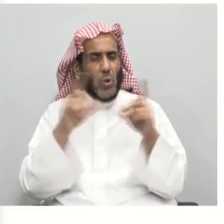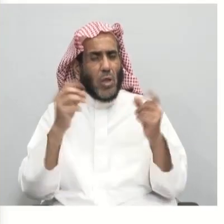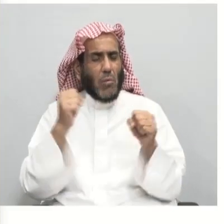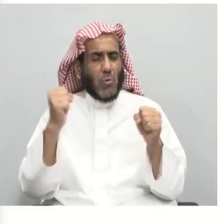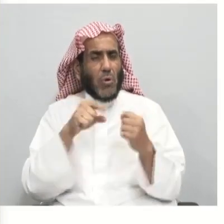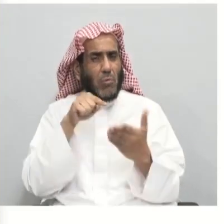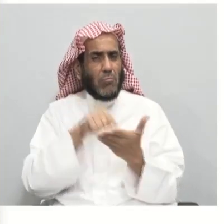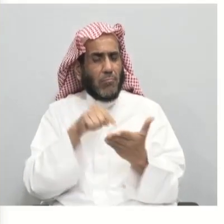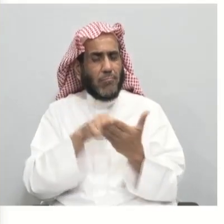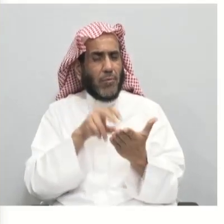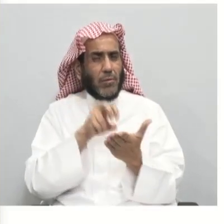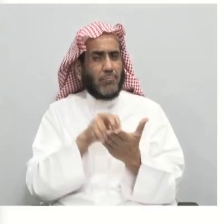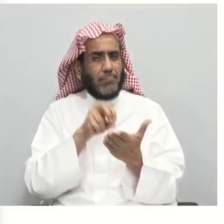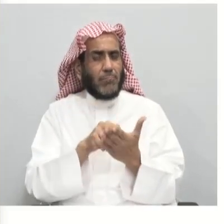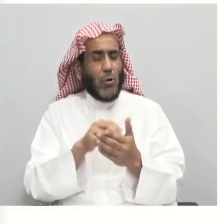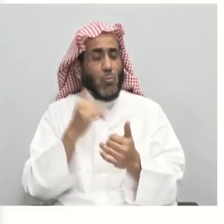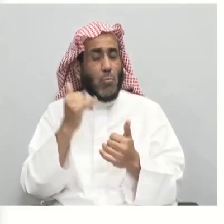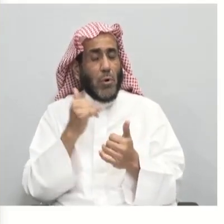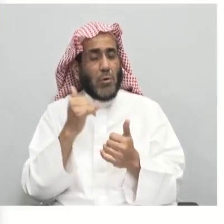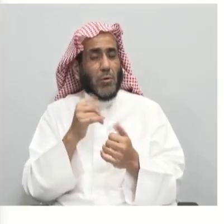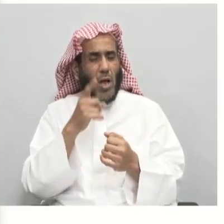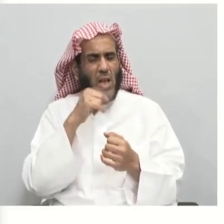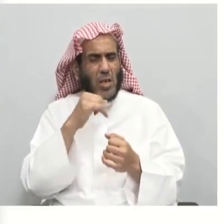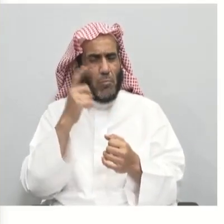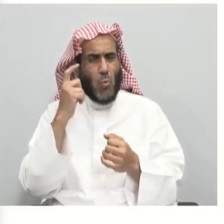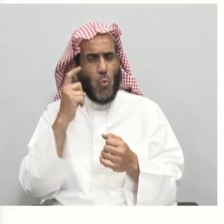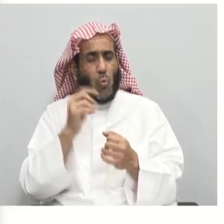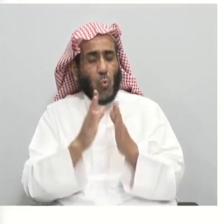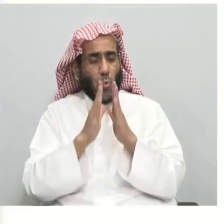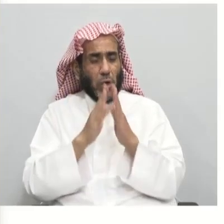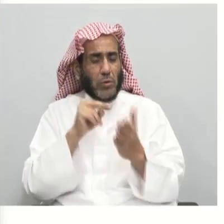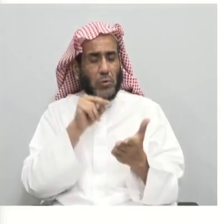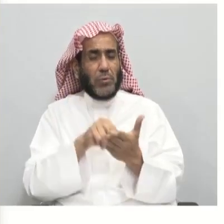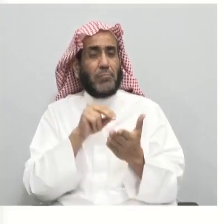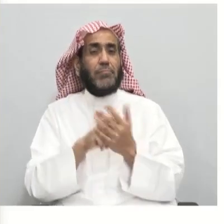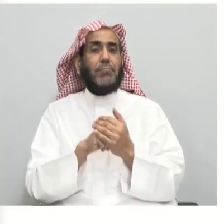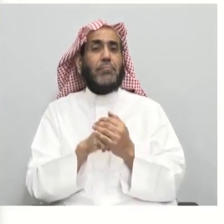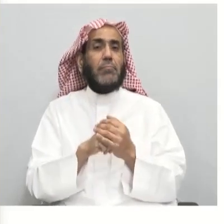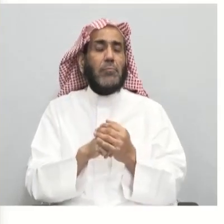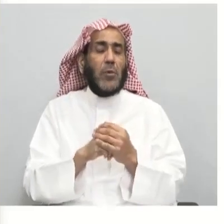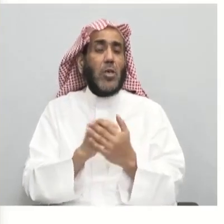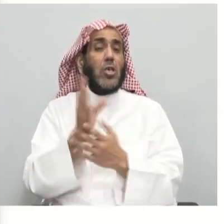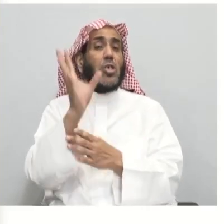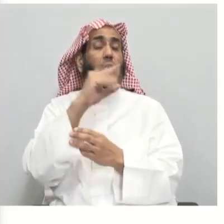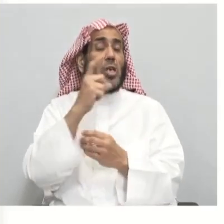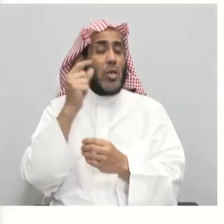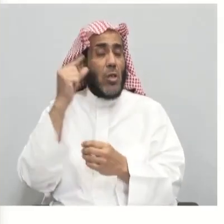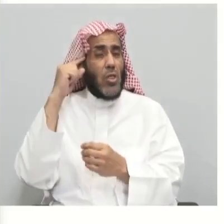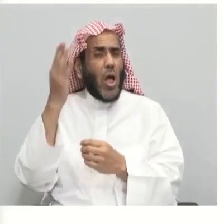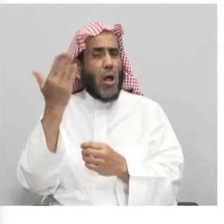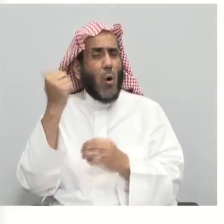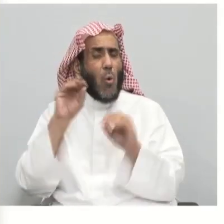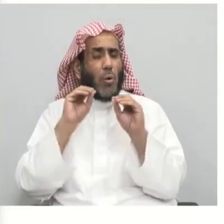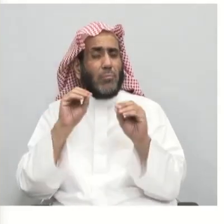ان هذه القاعده المهمه التي يجب ان اركز عليها شجره الذاكره تعرفنا عليها